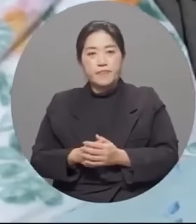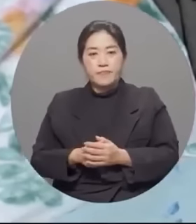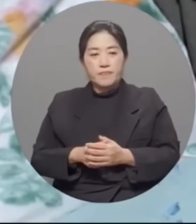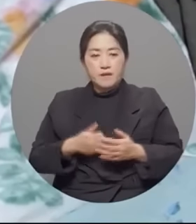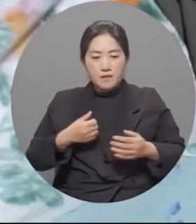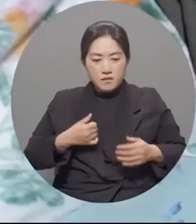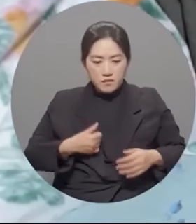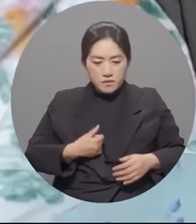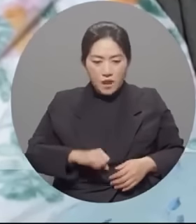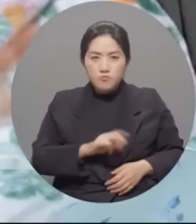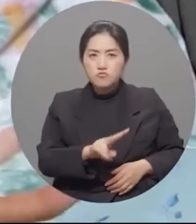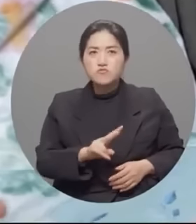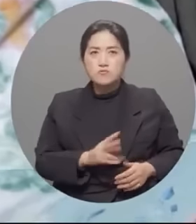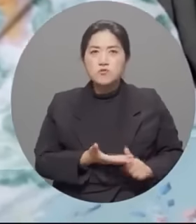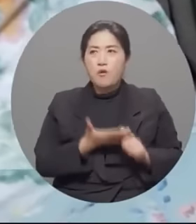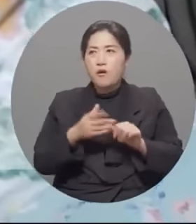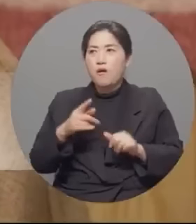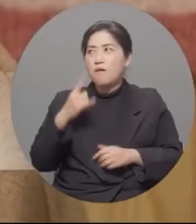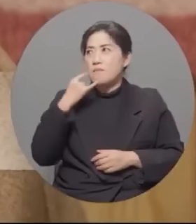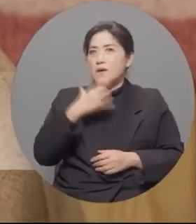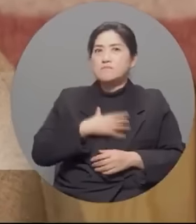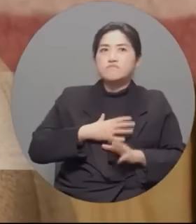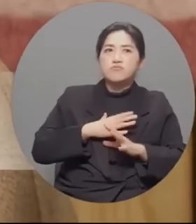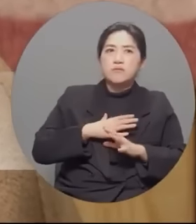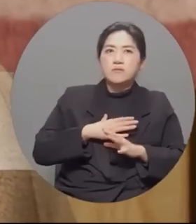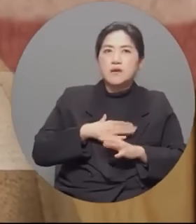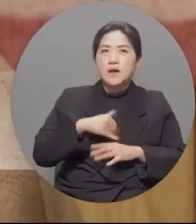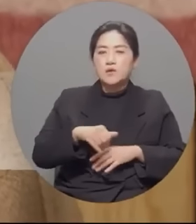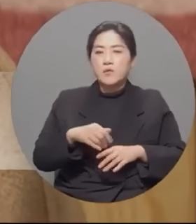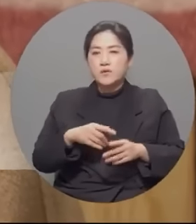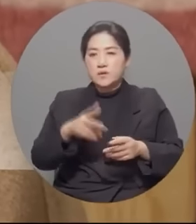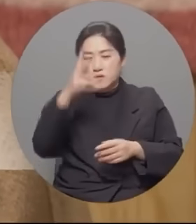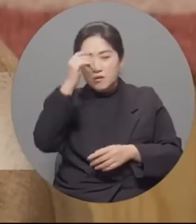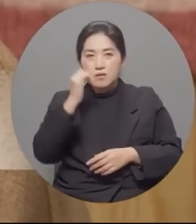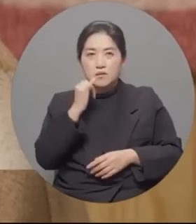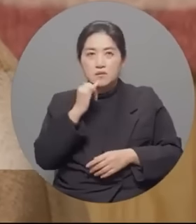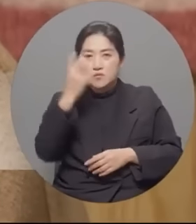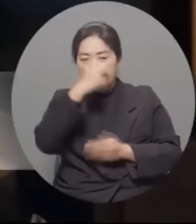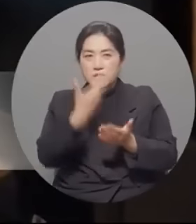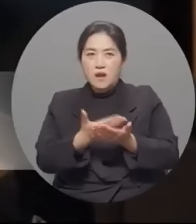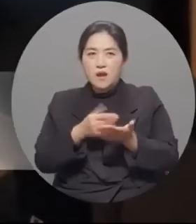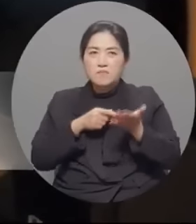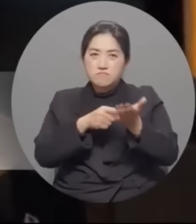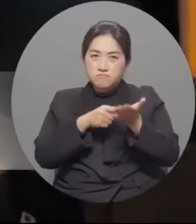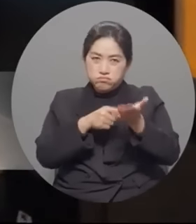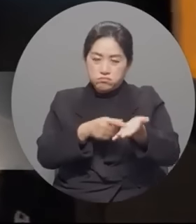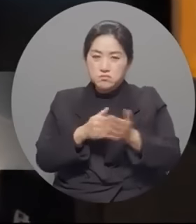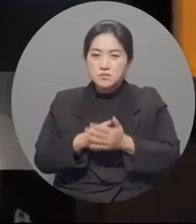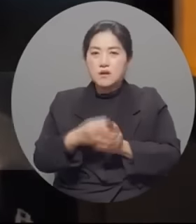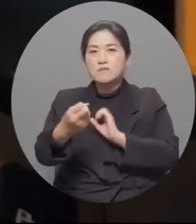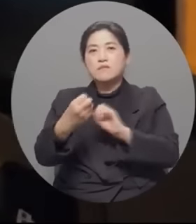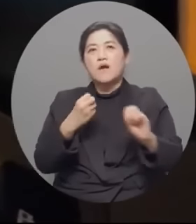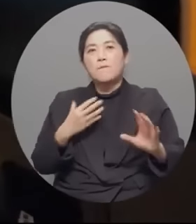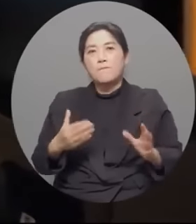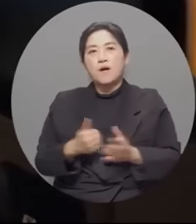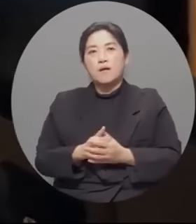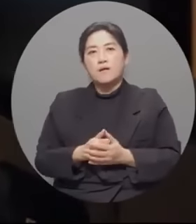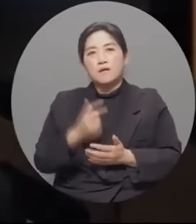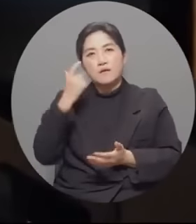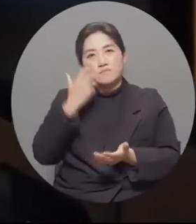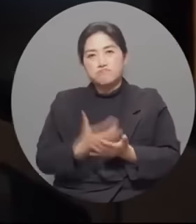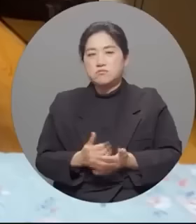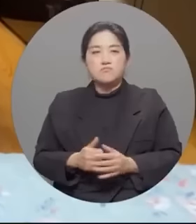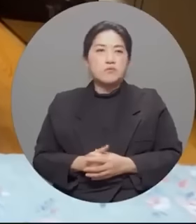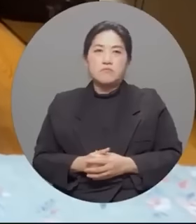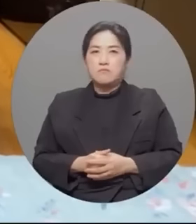딸과 사는 어머니가 두려움에 떨다가 인근 지구대에 수차례 순찰을 요청했는데 돌아온 답변은 충격이었다고